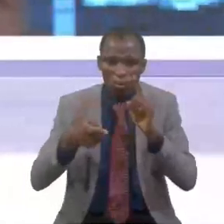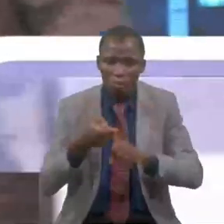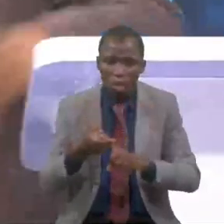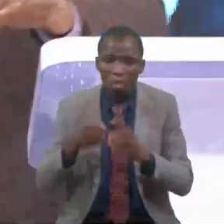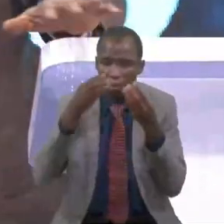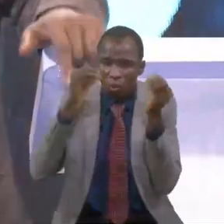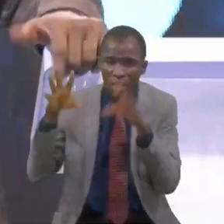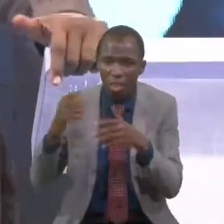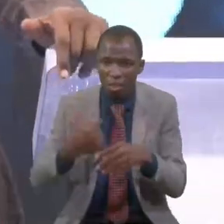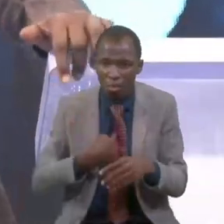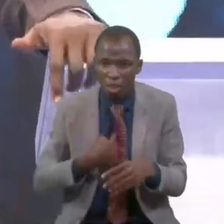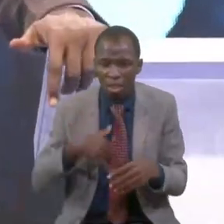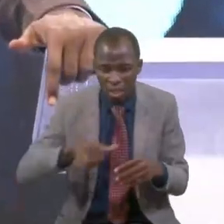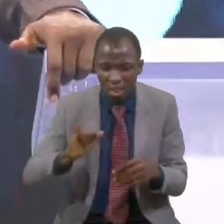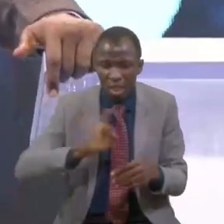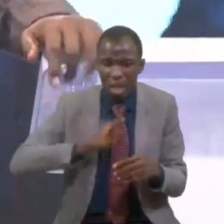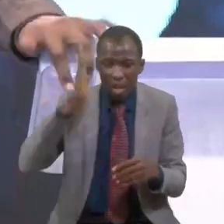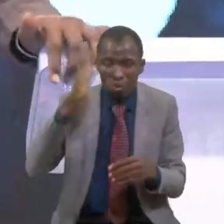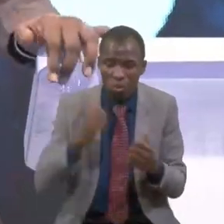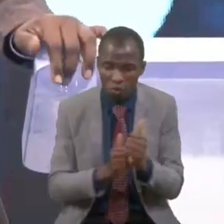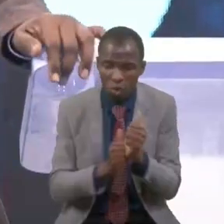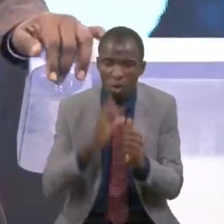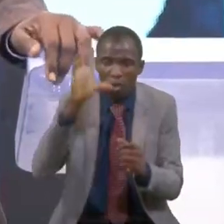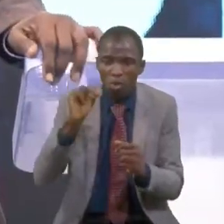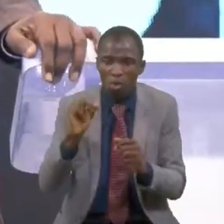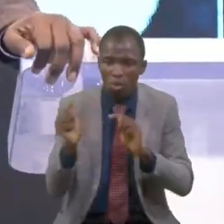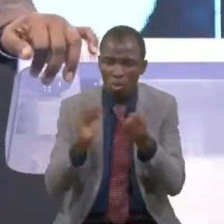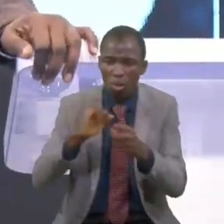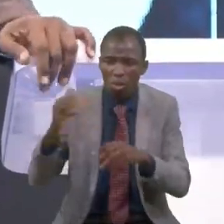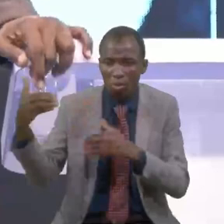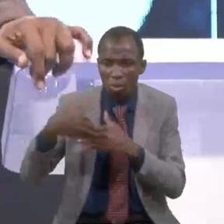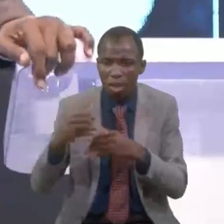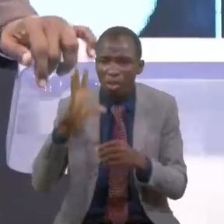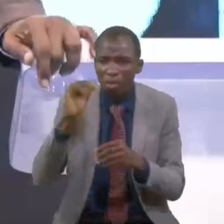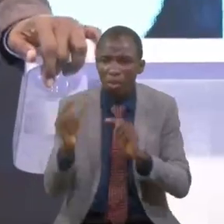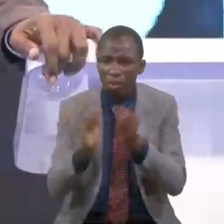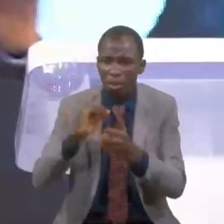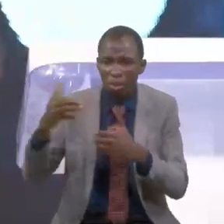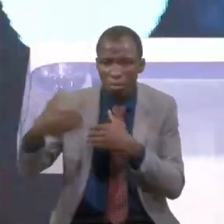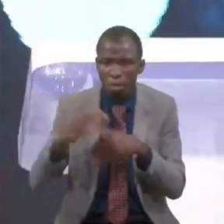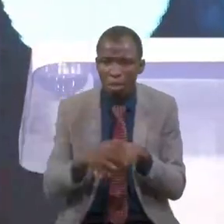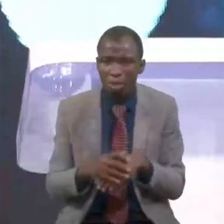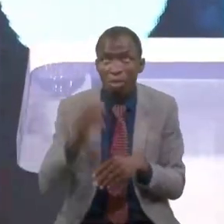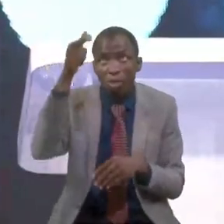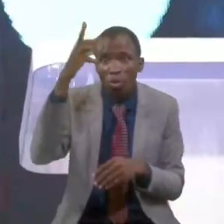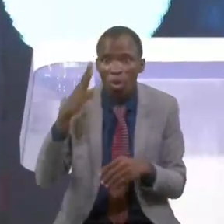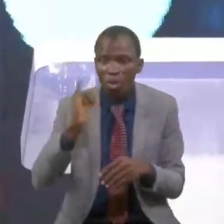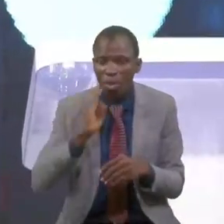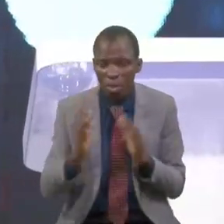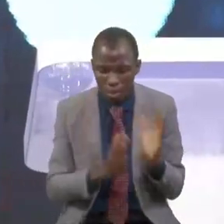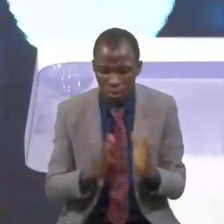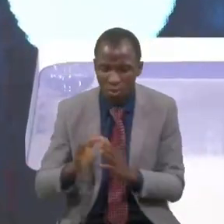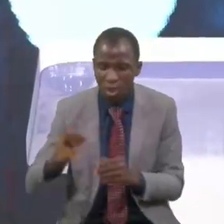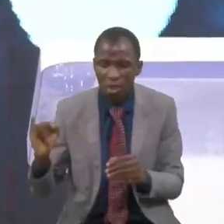abandonne je vais toujours le suivre pas de retour pas de retour Dieu